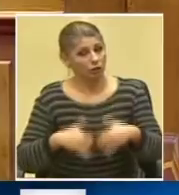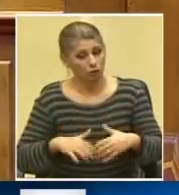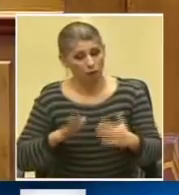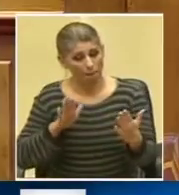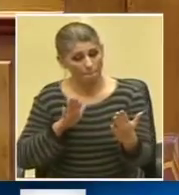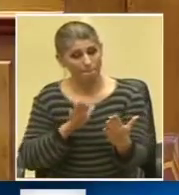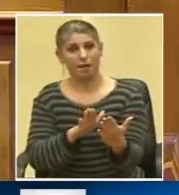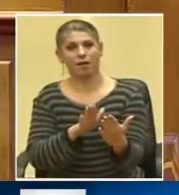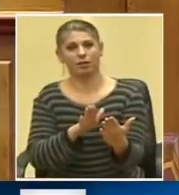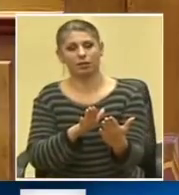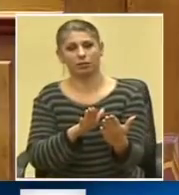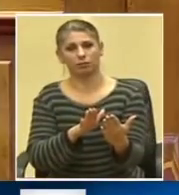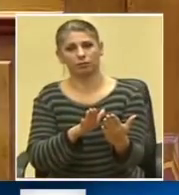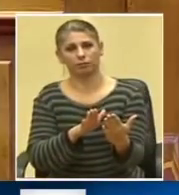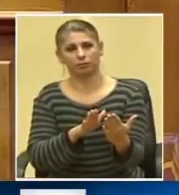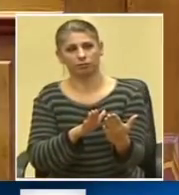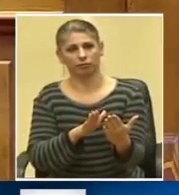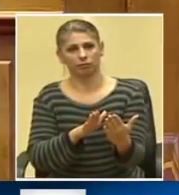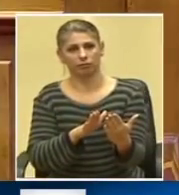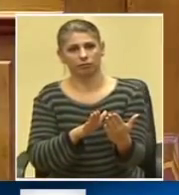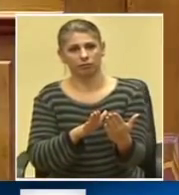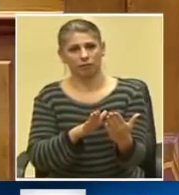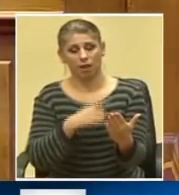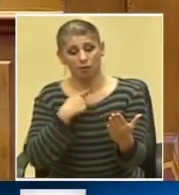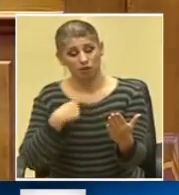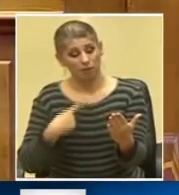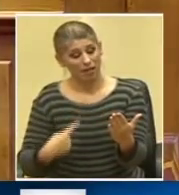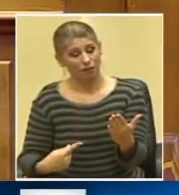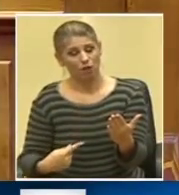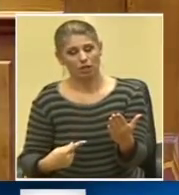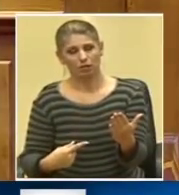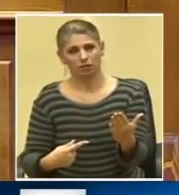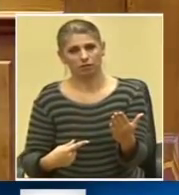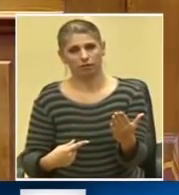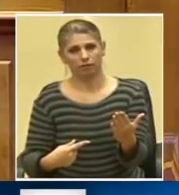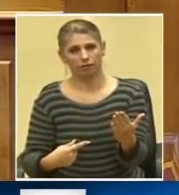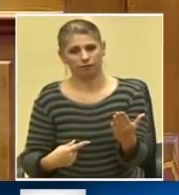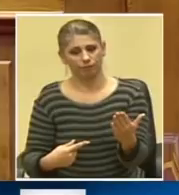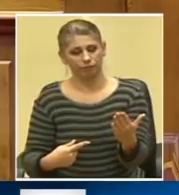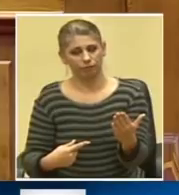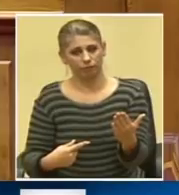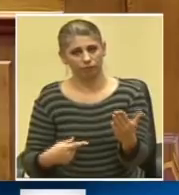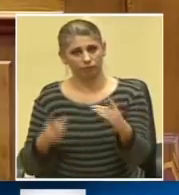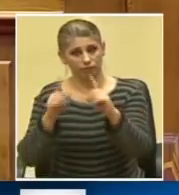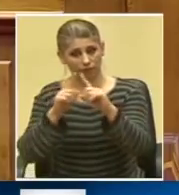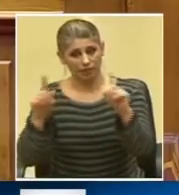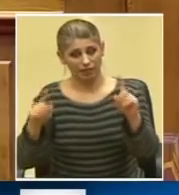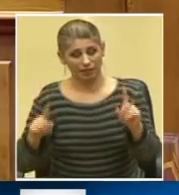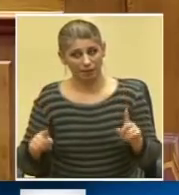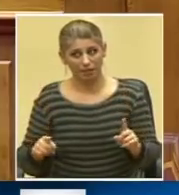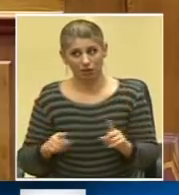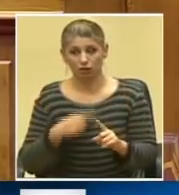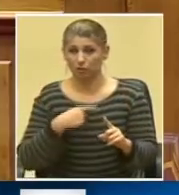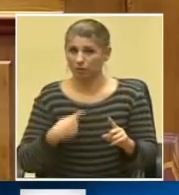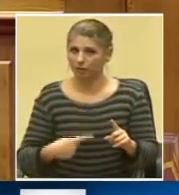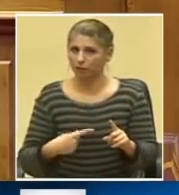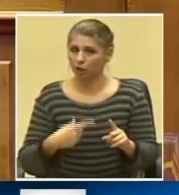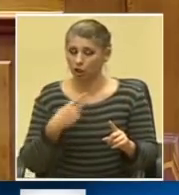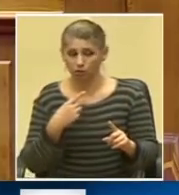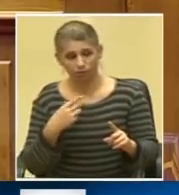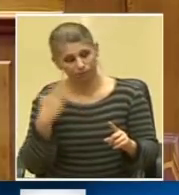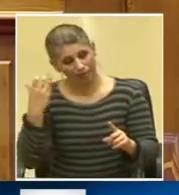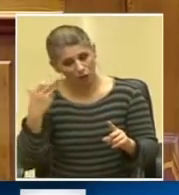απέναντι από από συμπεριφορές και σε ένα πλαίσιο συμπεριφορές, ενώ βίες